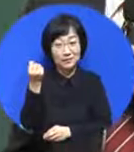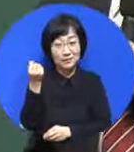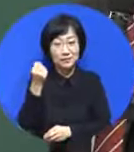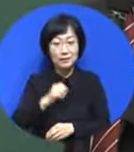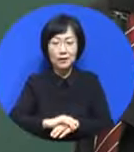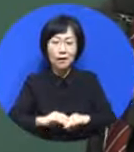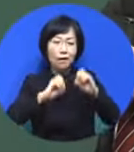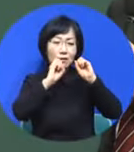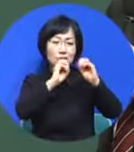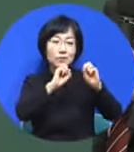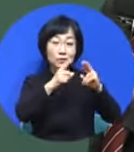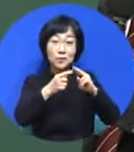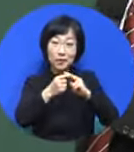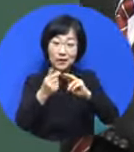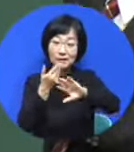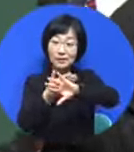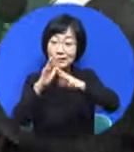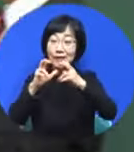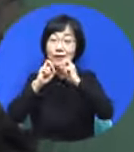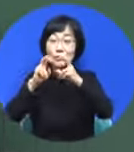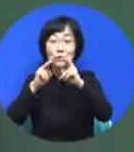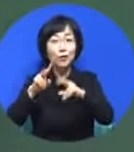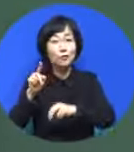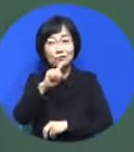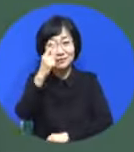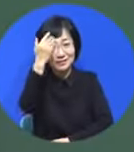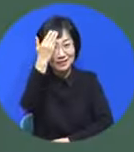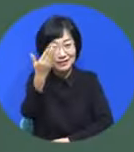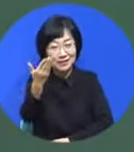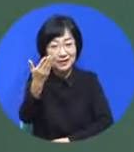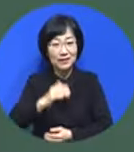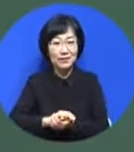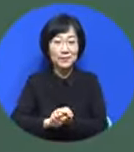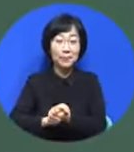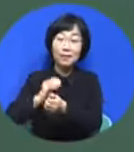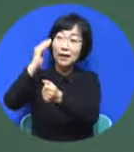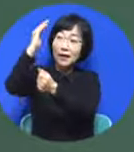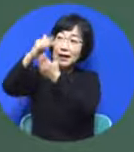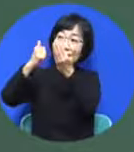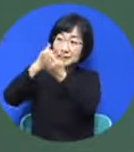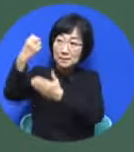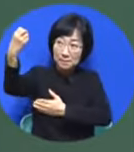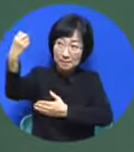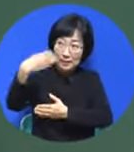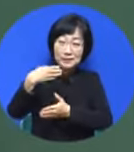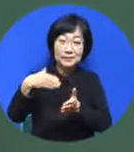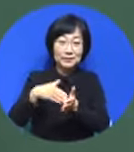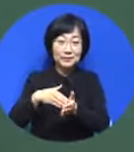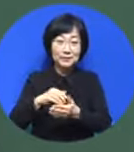전도, What is evangelism and missions? 하나님이 이렇게 말씀하셨어요. But God said this.